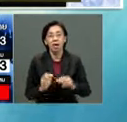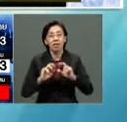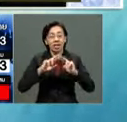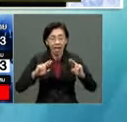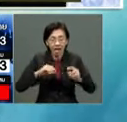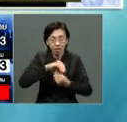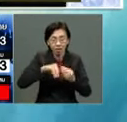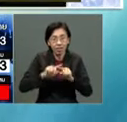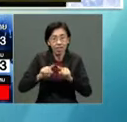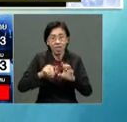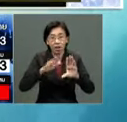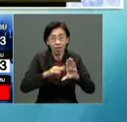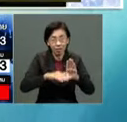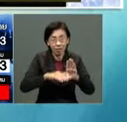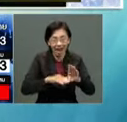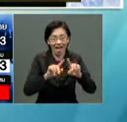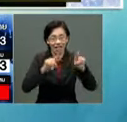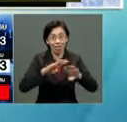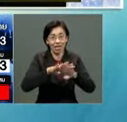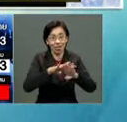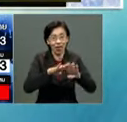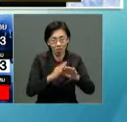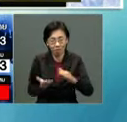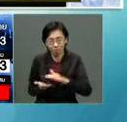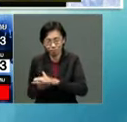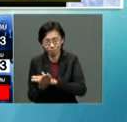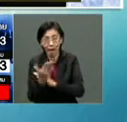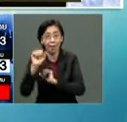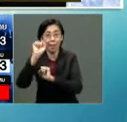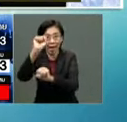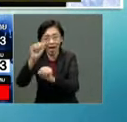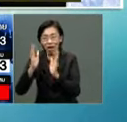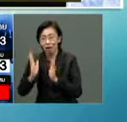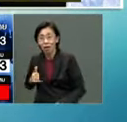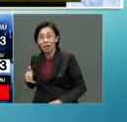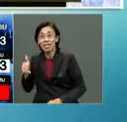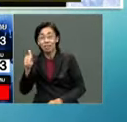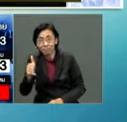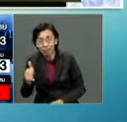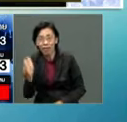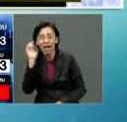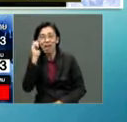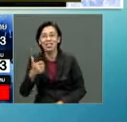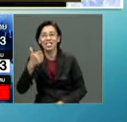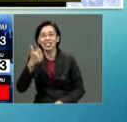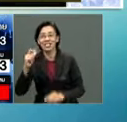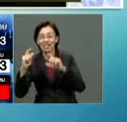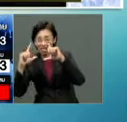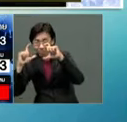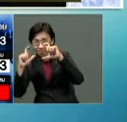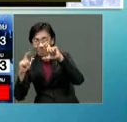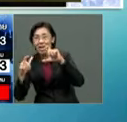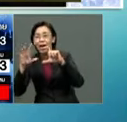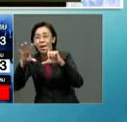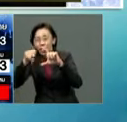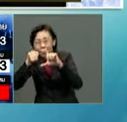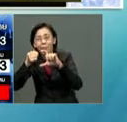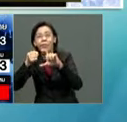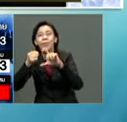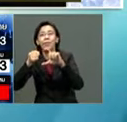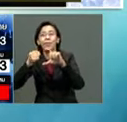เบียนก็จะได้ QR code ผู้ใช้บริการก็จะได้สแกนได้อันนี้ก็เป็นเรื่องที่ต้องพึ่งพาอาศัยกันทั้งสองส่วนน